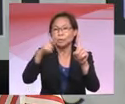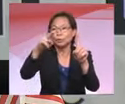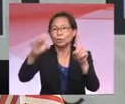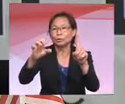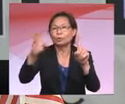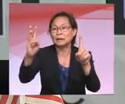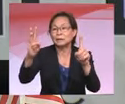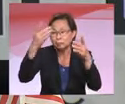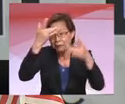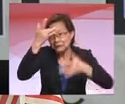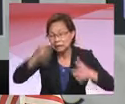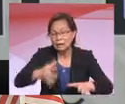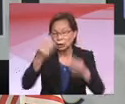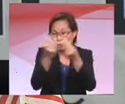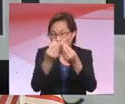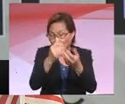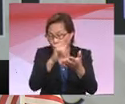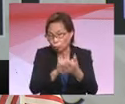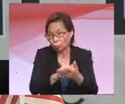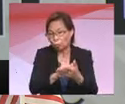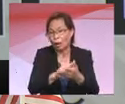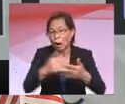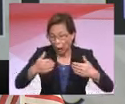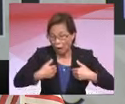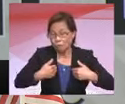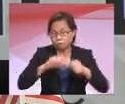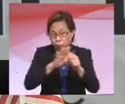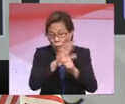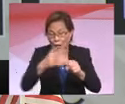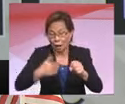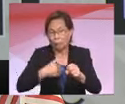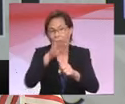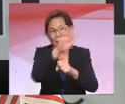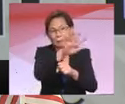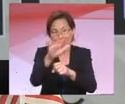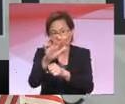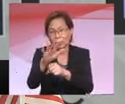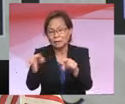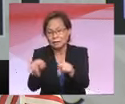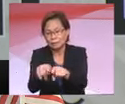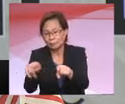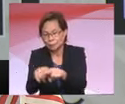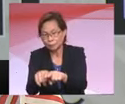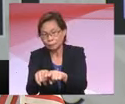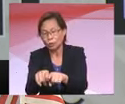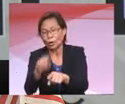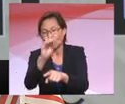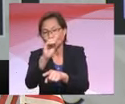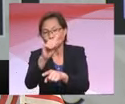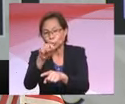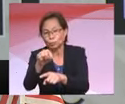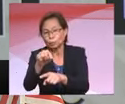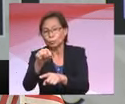106,206 pesakit. Daripada jumlah tersebut, kes yang positif adalah 55 kes bersamaan dengan